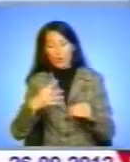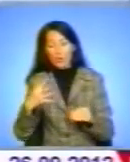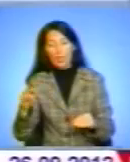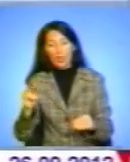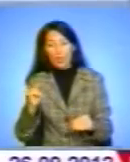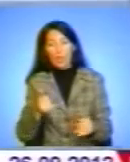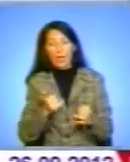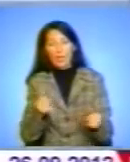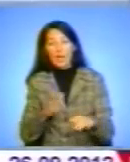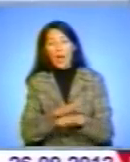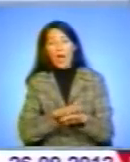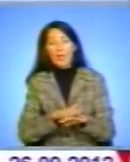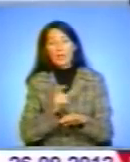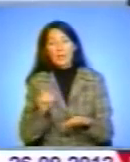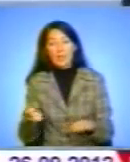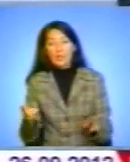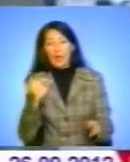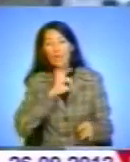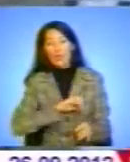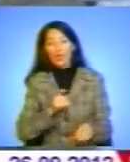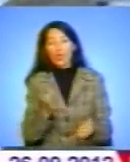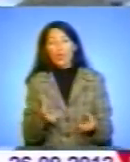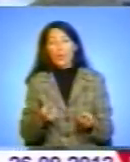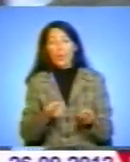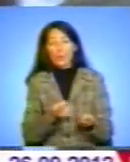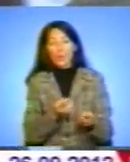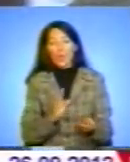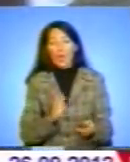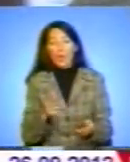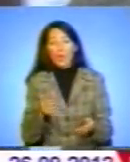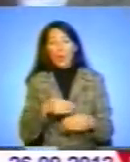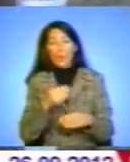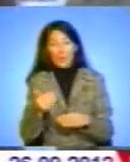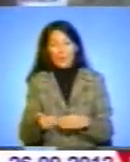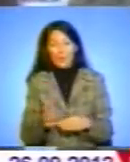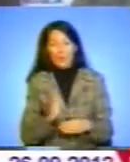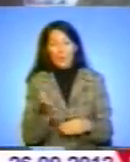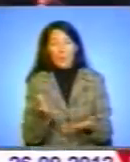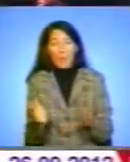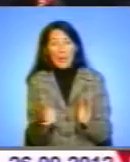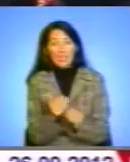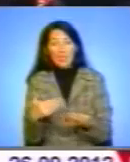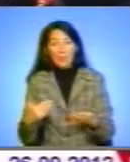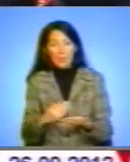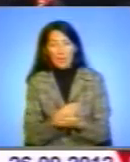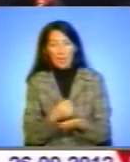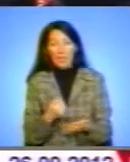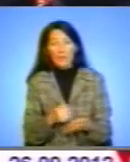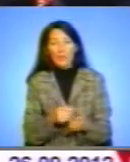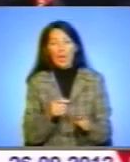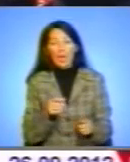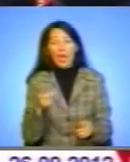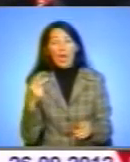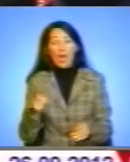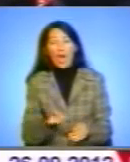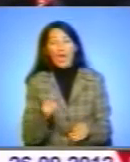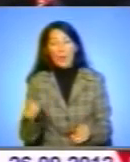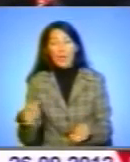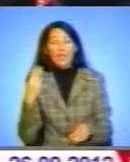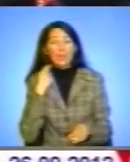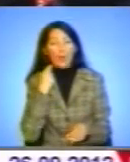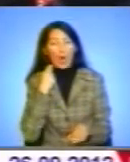аби увімкнули опалення якнайпізніше, буде менше дооплати. До слова, тернополяни заборгували підприємству теплових мереж